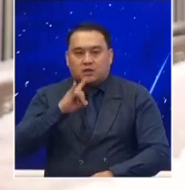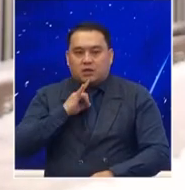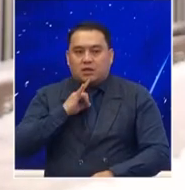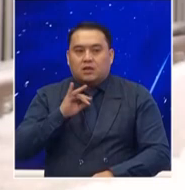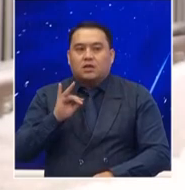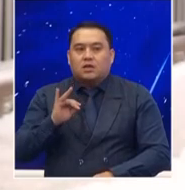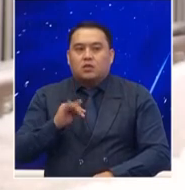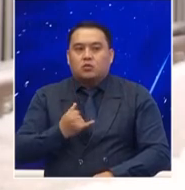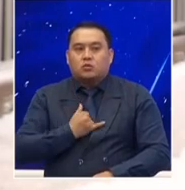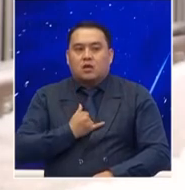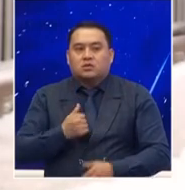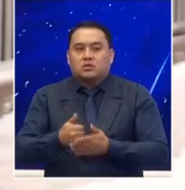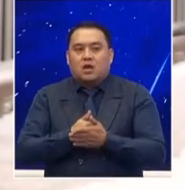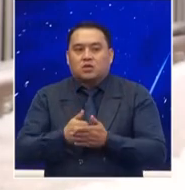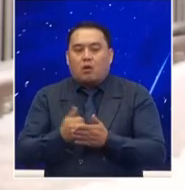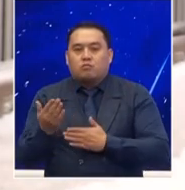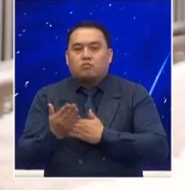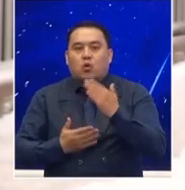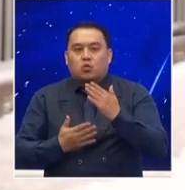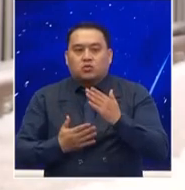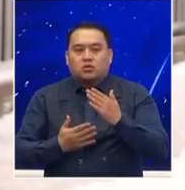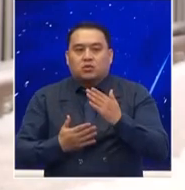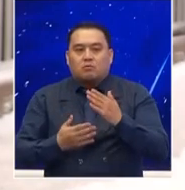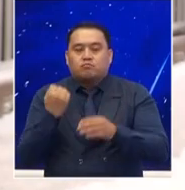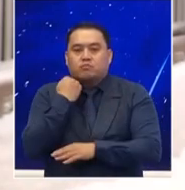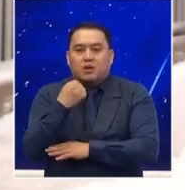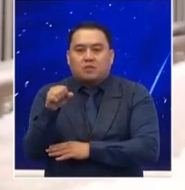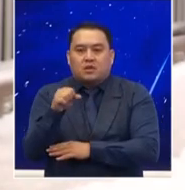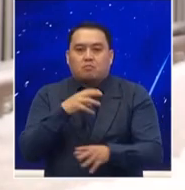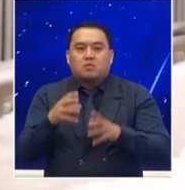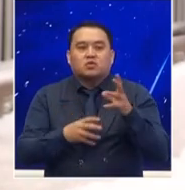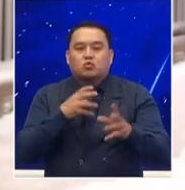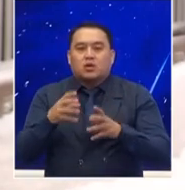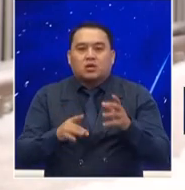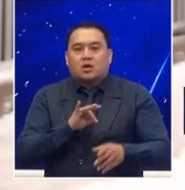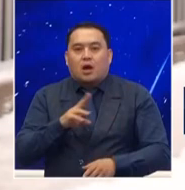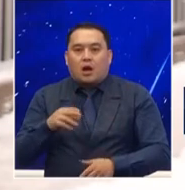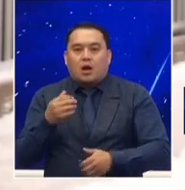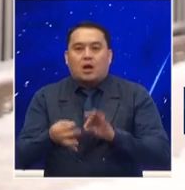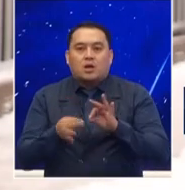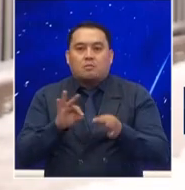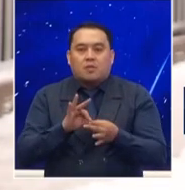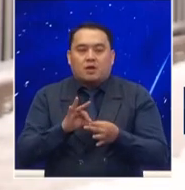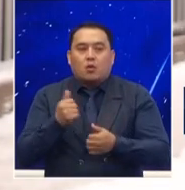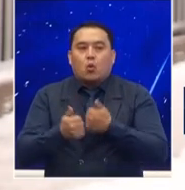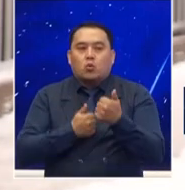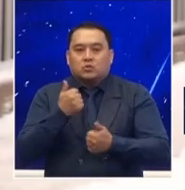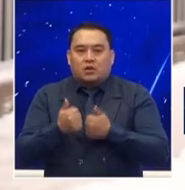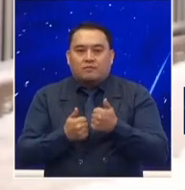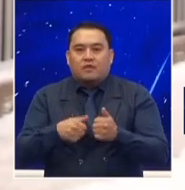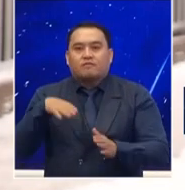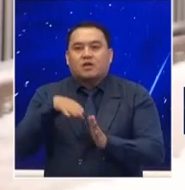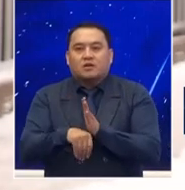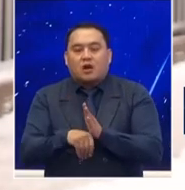И имеем достижение. Более 60 студентов являются победителями международных республиканских олимпиад и конкурсов. Внедряем